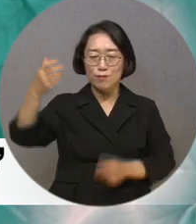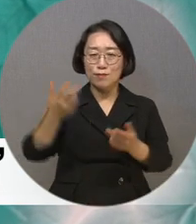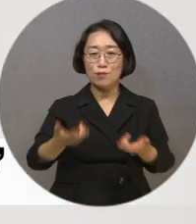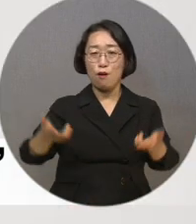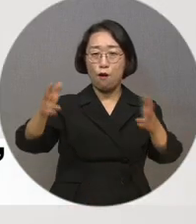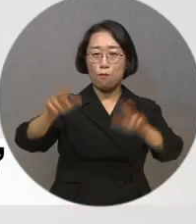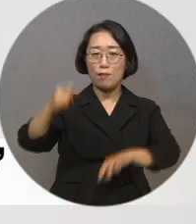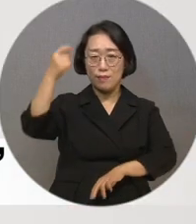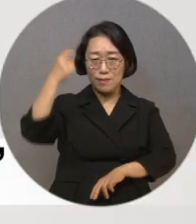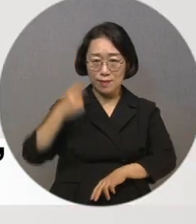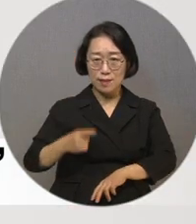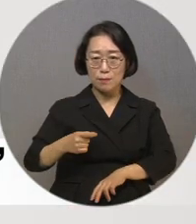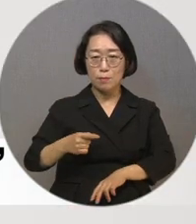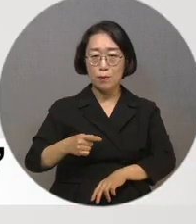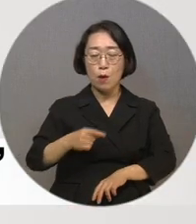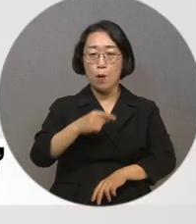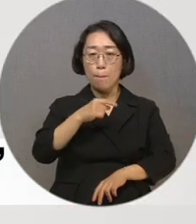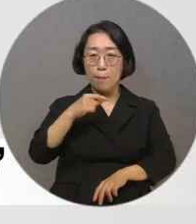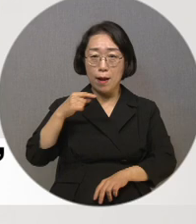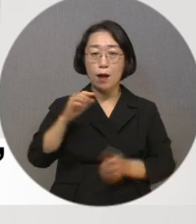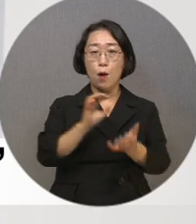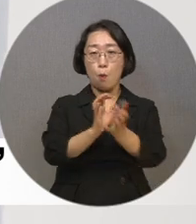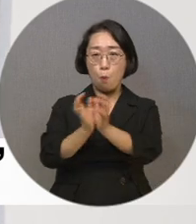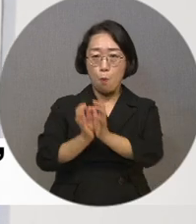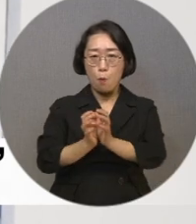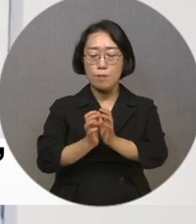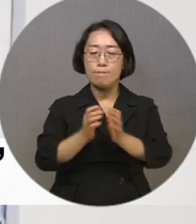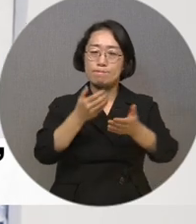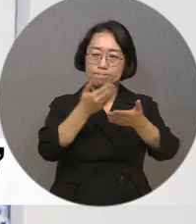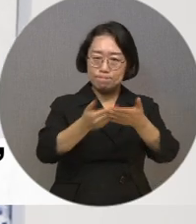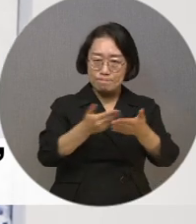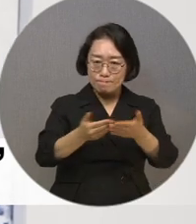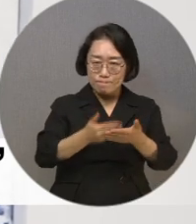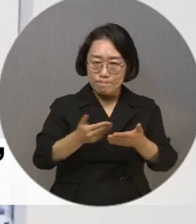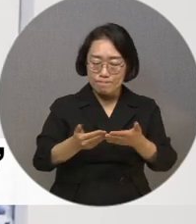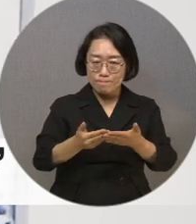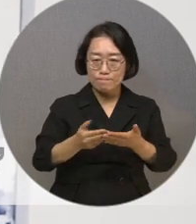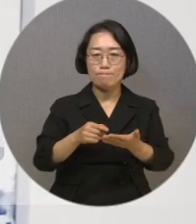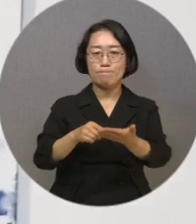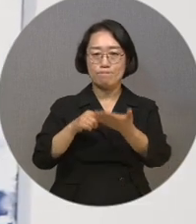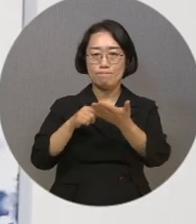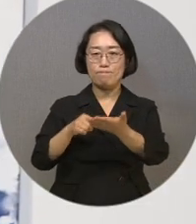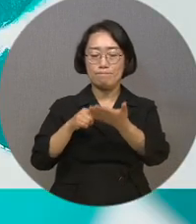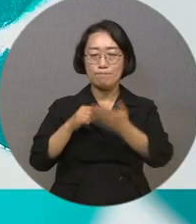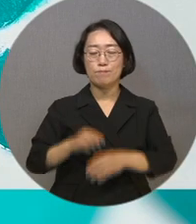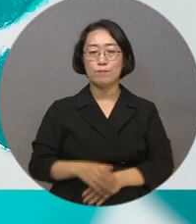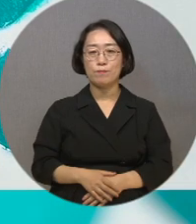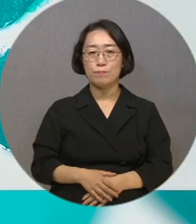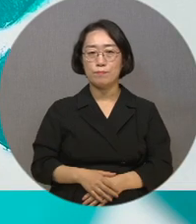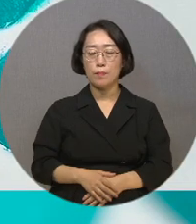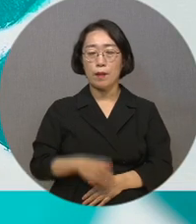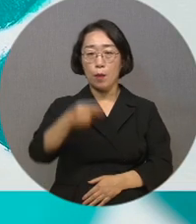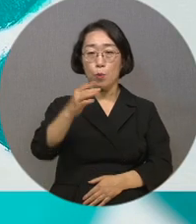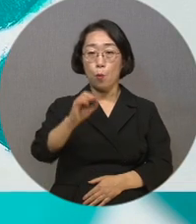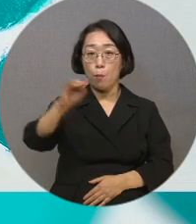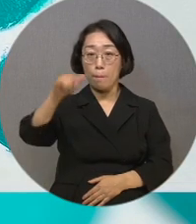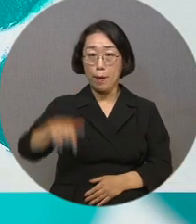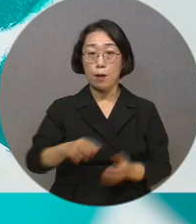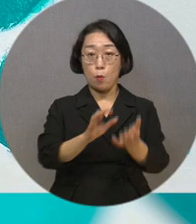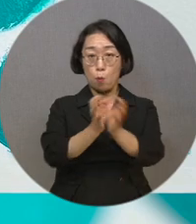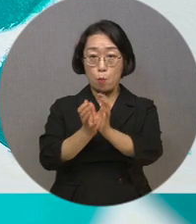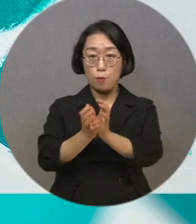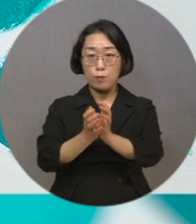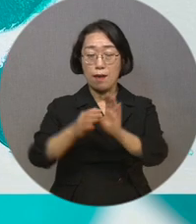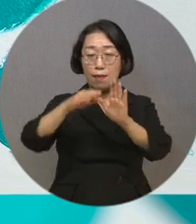연작으로 동백꽃을 그녀만의 정서로 화폭에 담습니다. 동백꽃은 남도